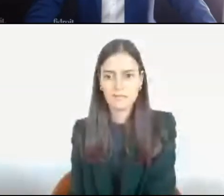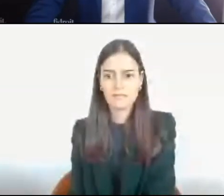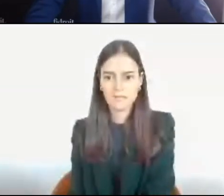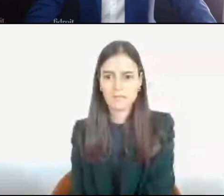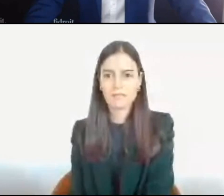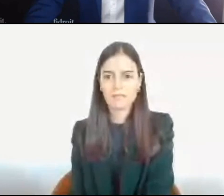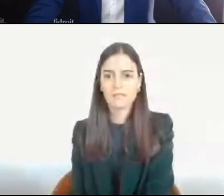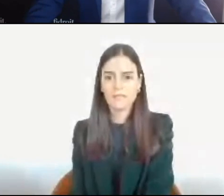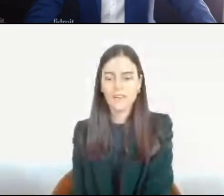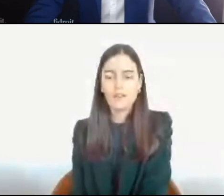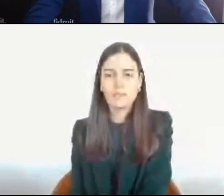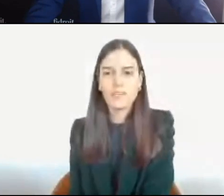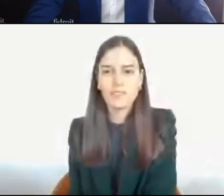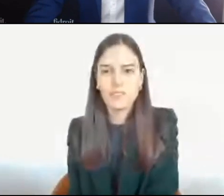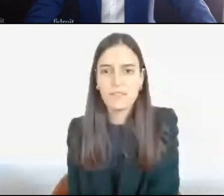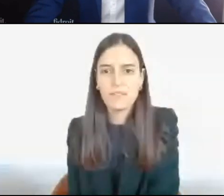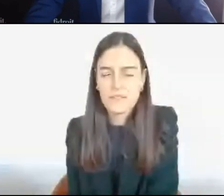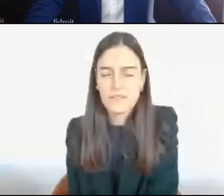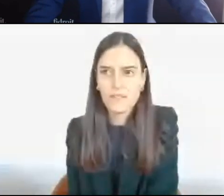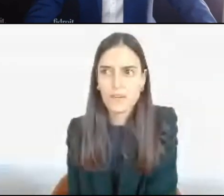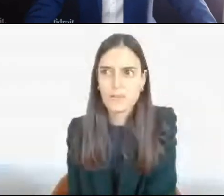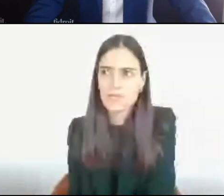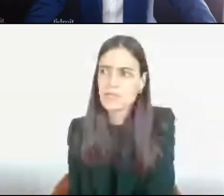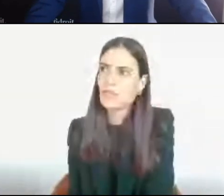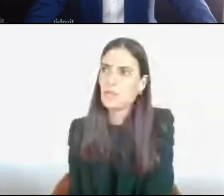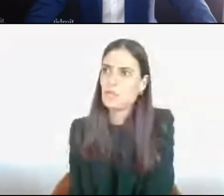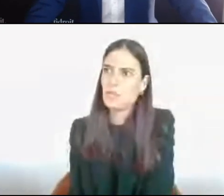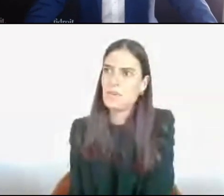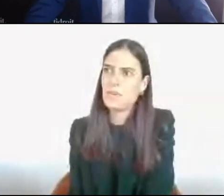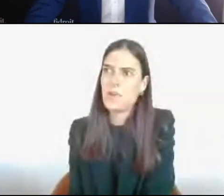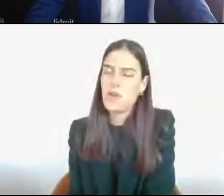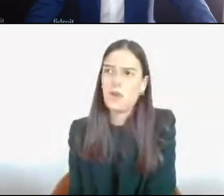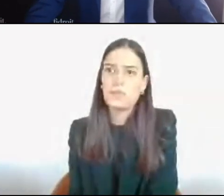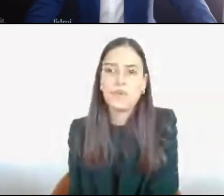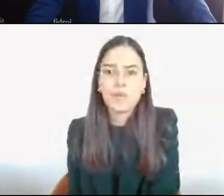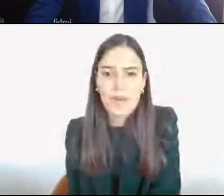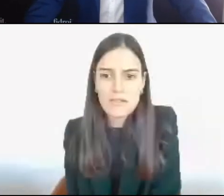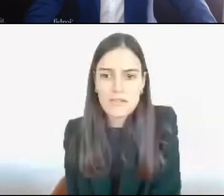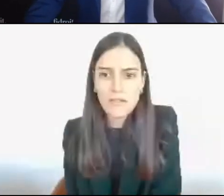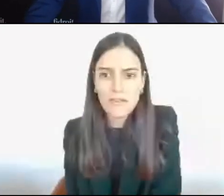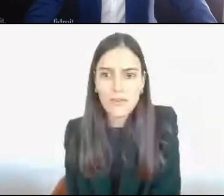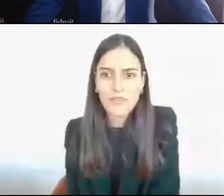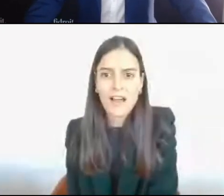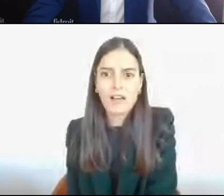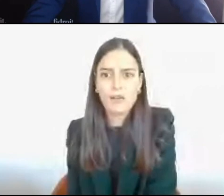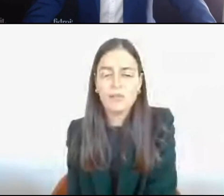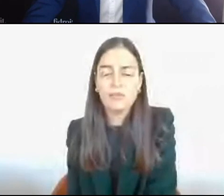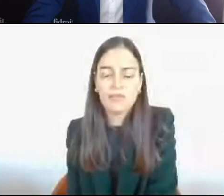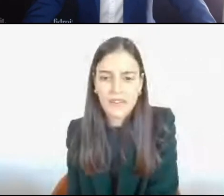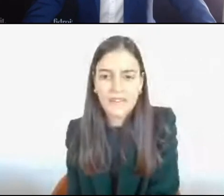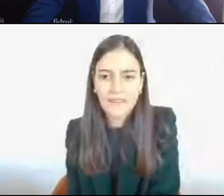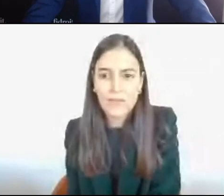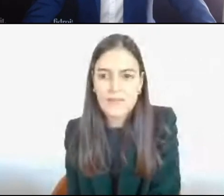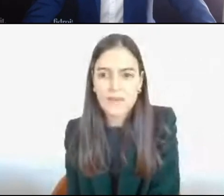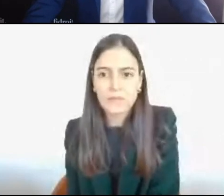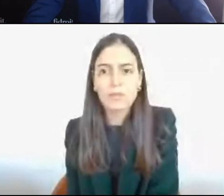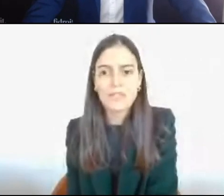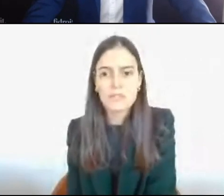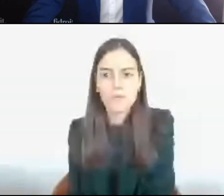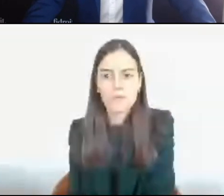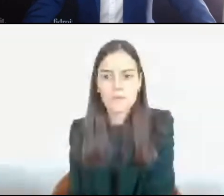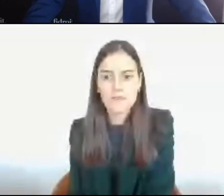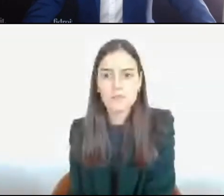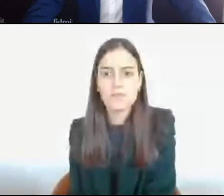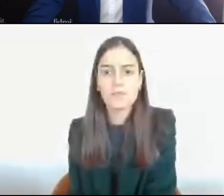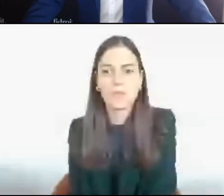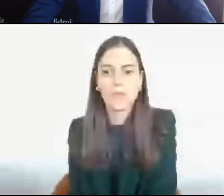faut aussi s'en occuper? Tout à fait, Vincent. C'est vrai que je dirais depuis 2-3 ans maintenant, il y a une véritable, c'est le mot,